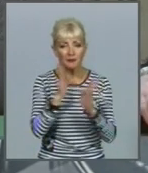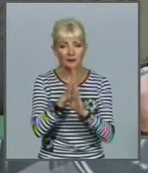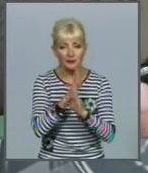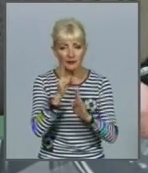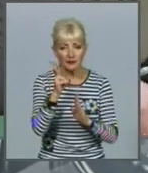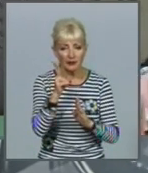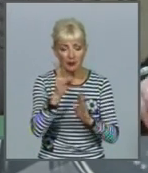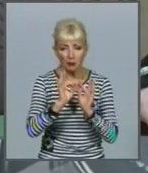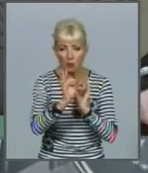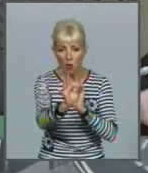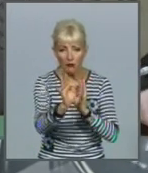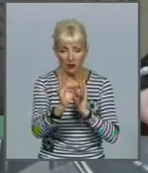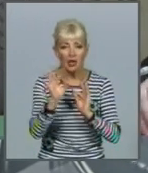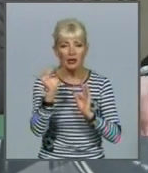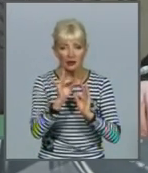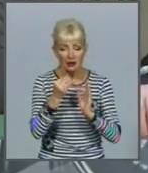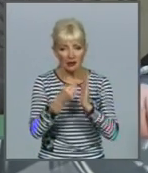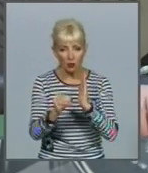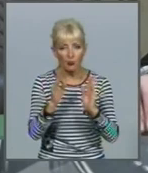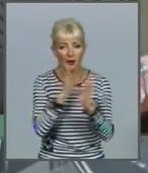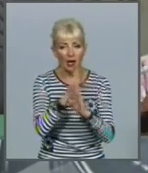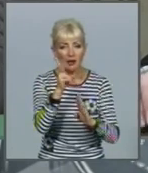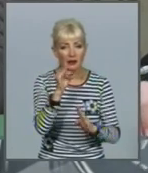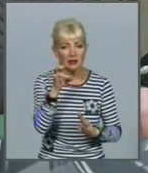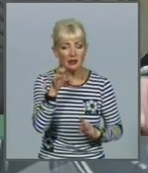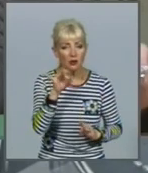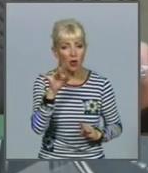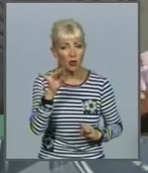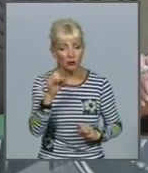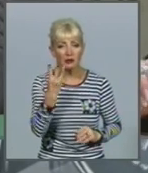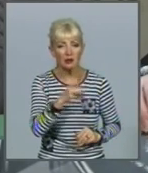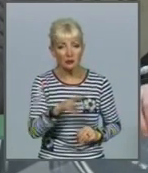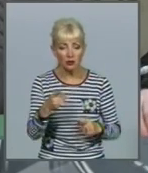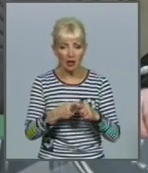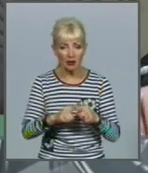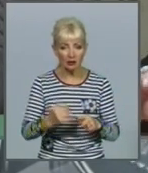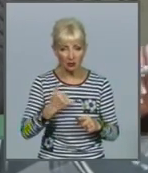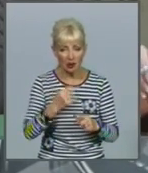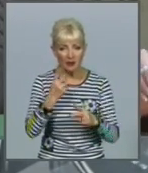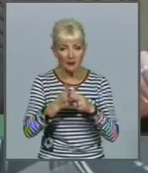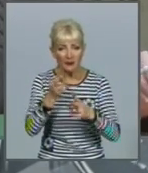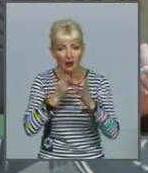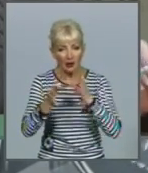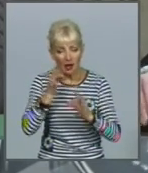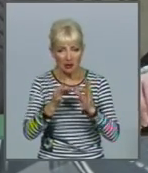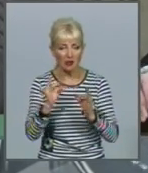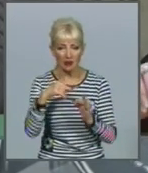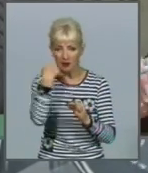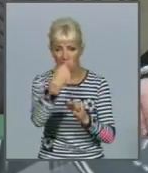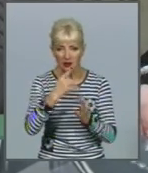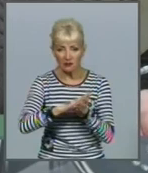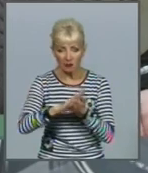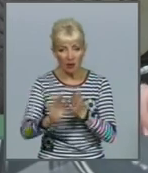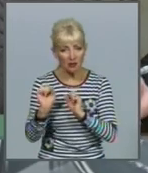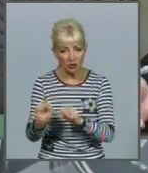закупку кисню. І 3 мільйони – це в нас ліки, засоби індивідуального захисту